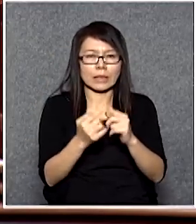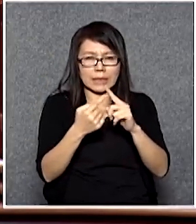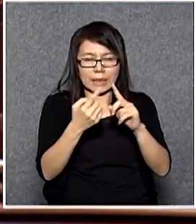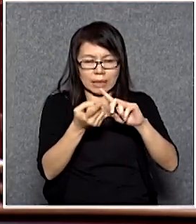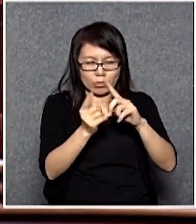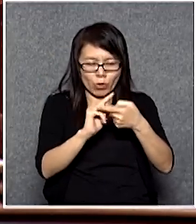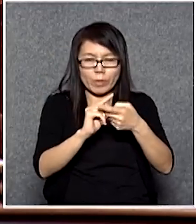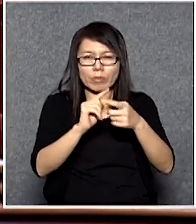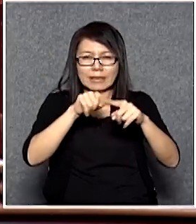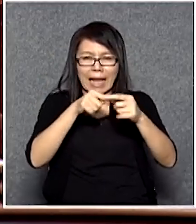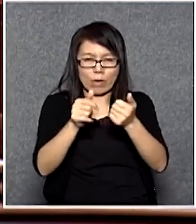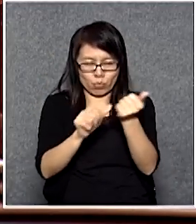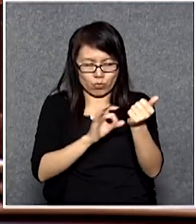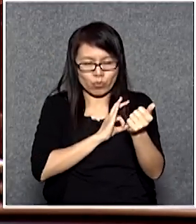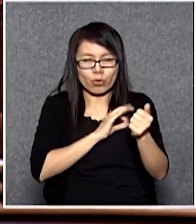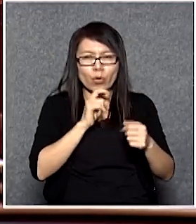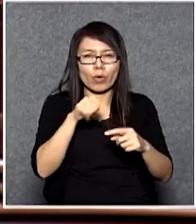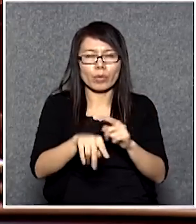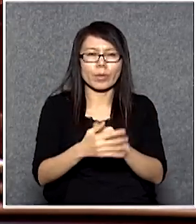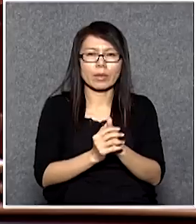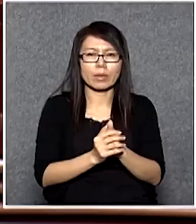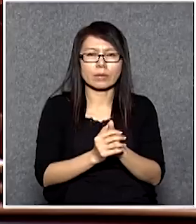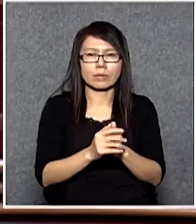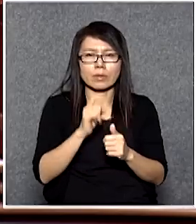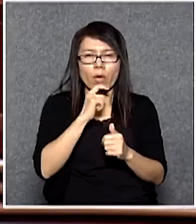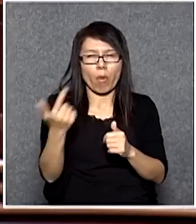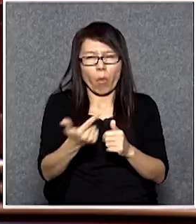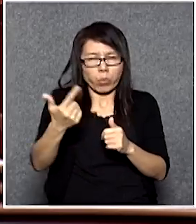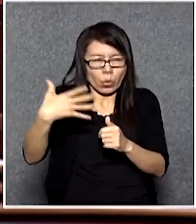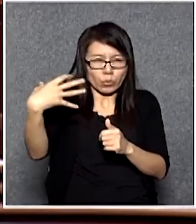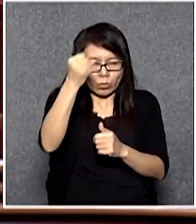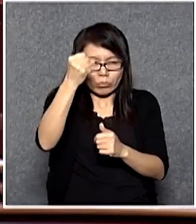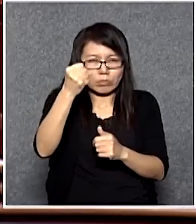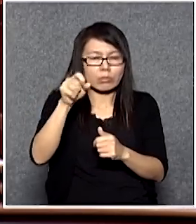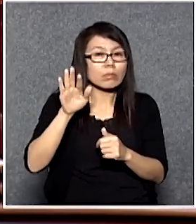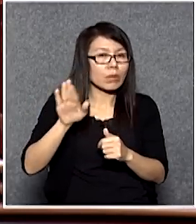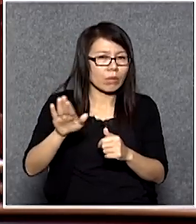会，集万权于一身的